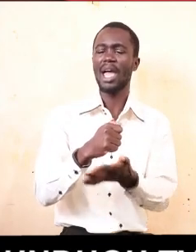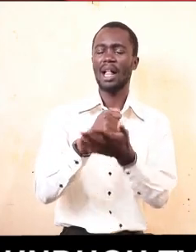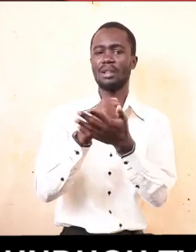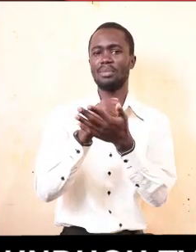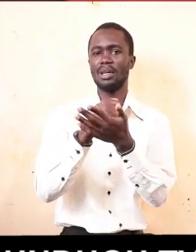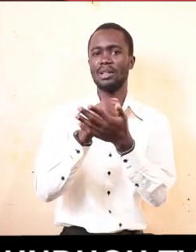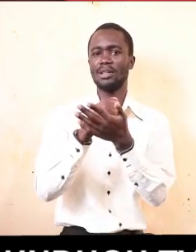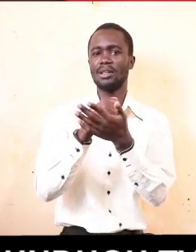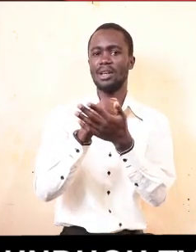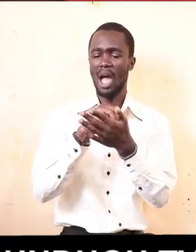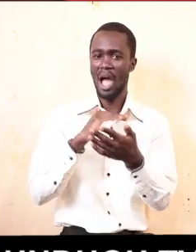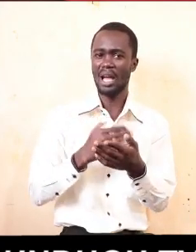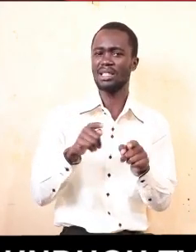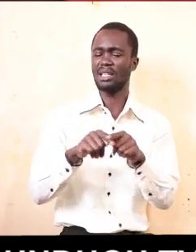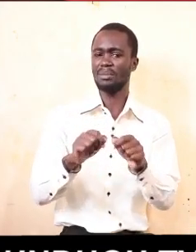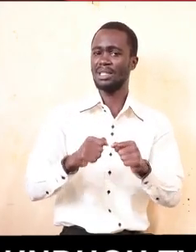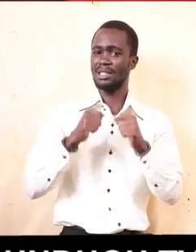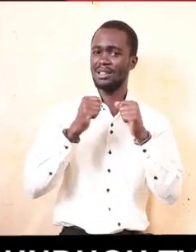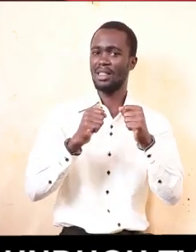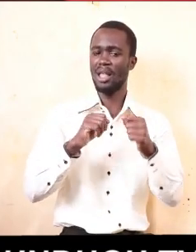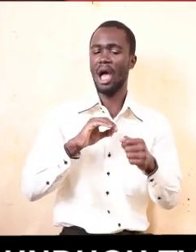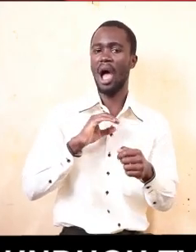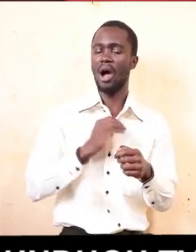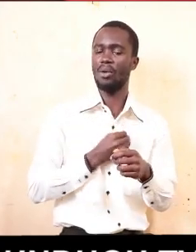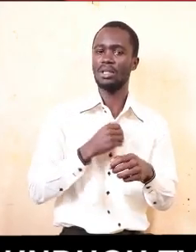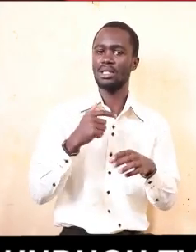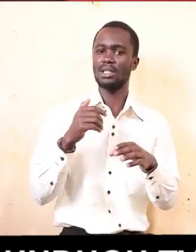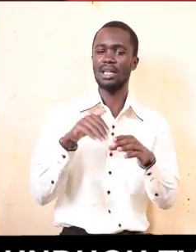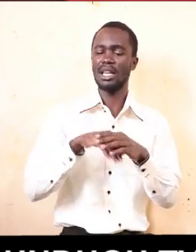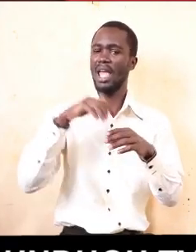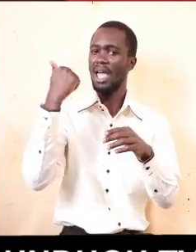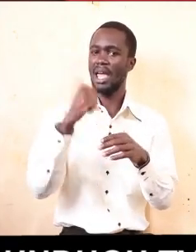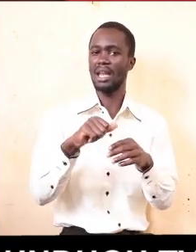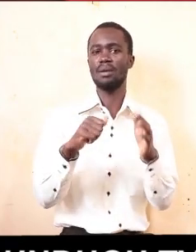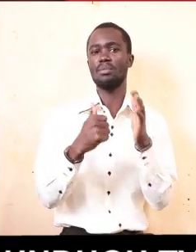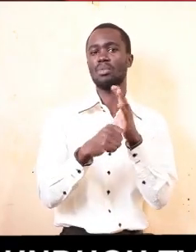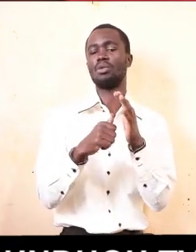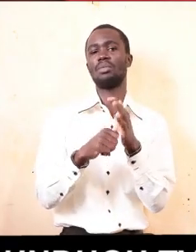yetu wakati wa shida yoyote,